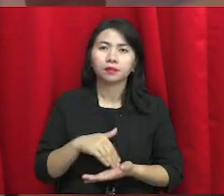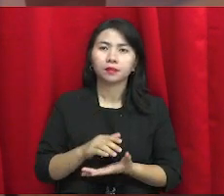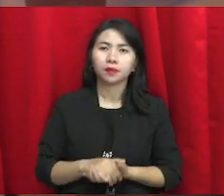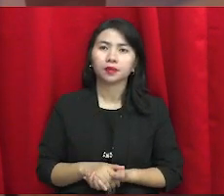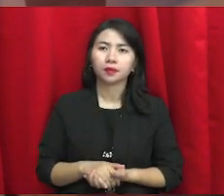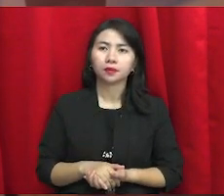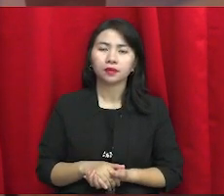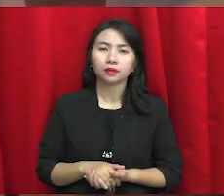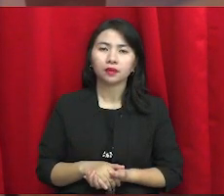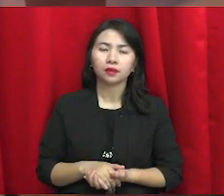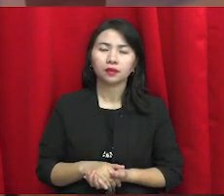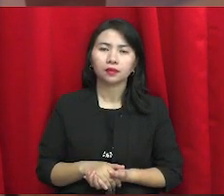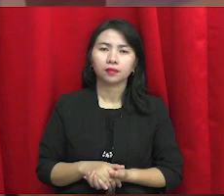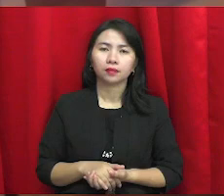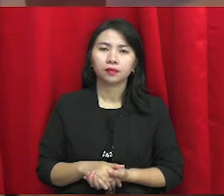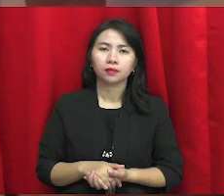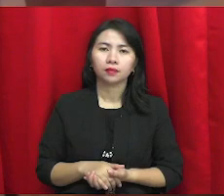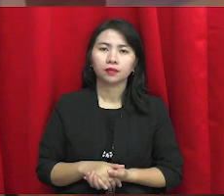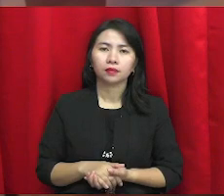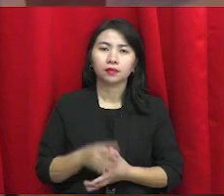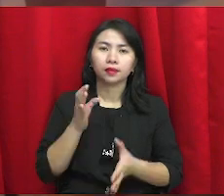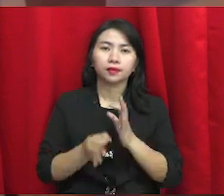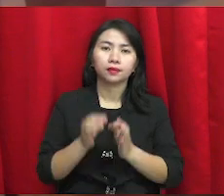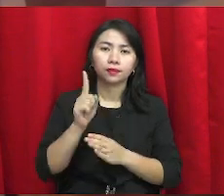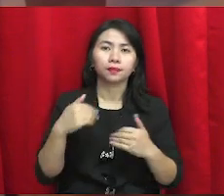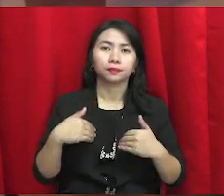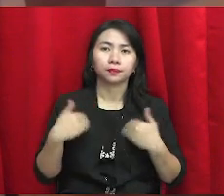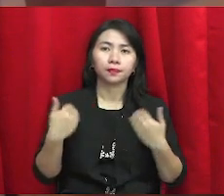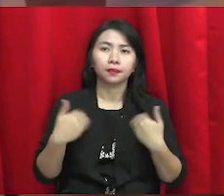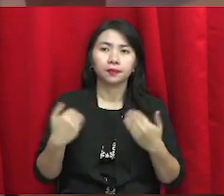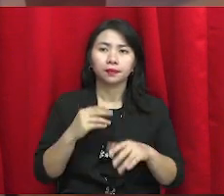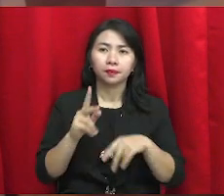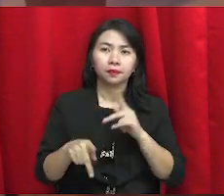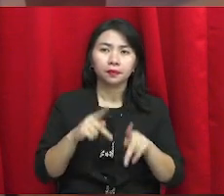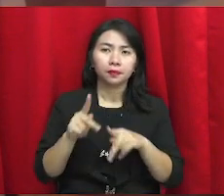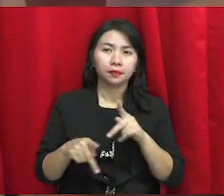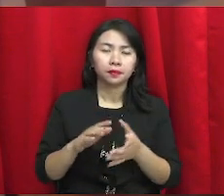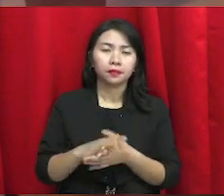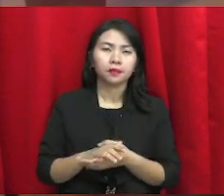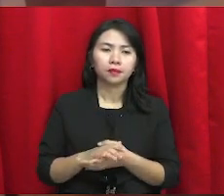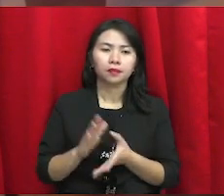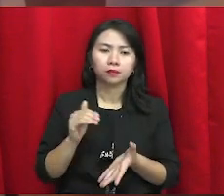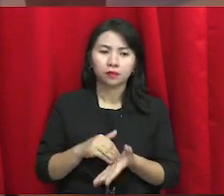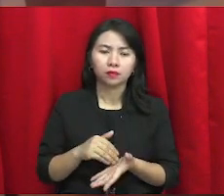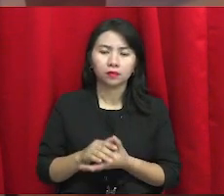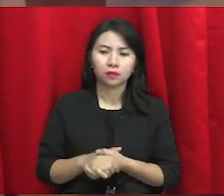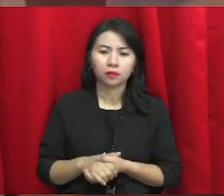dapat kapag ka ang isang kabataan ay hindi